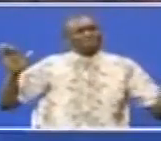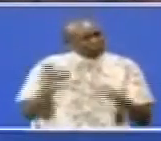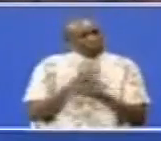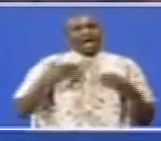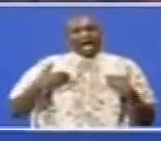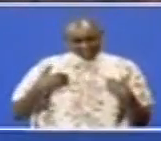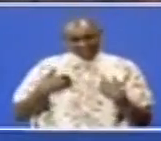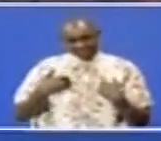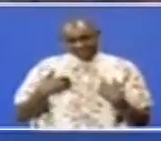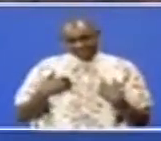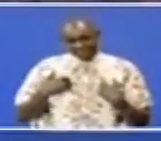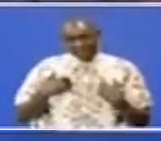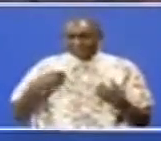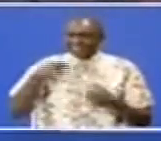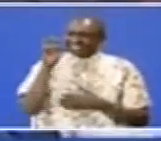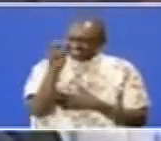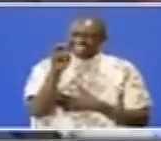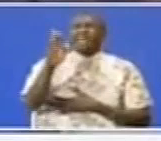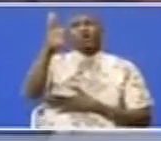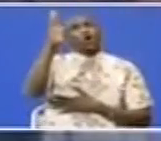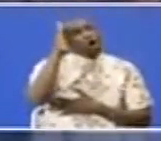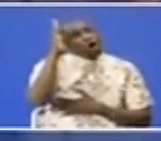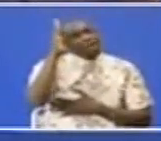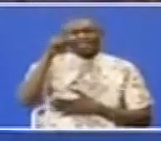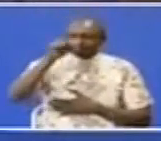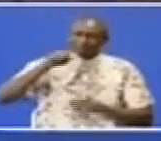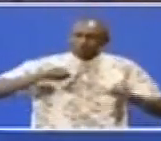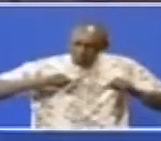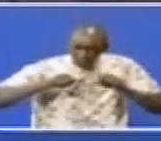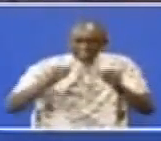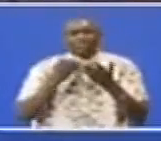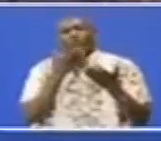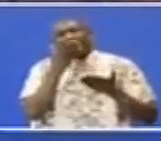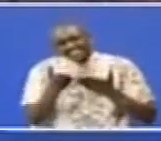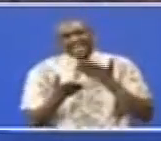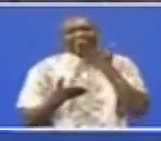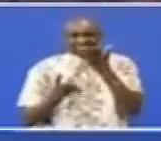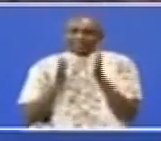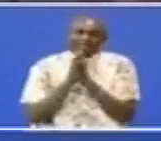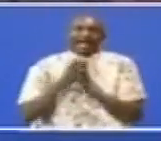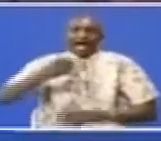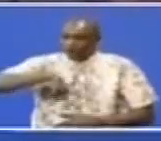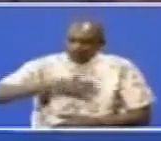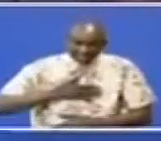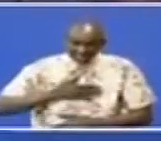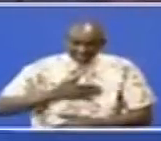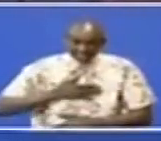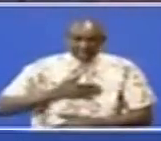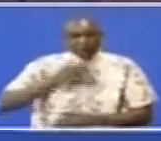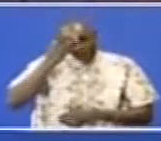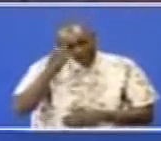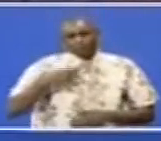sababu tunaona Mungu akizidi na kujibu maombi yetu ya